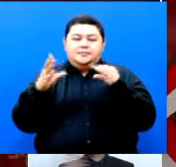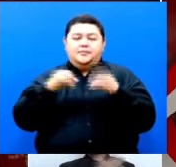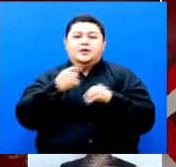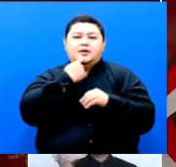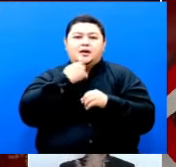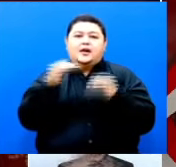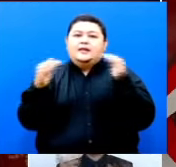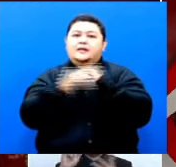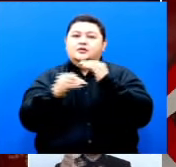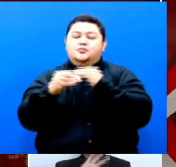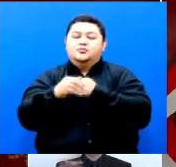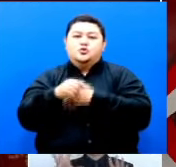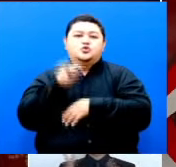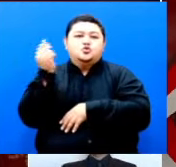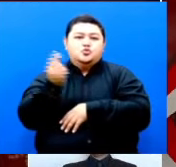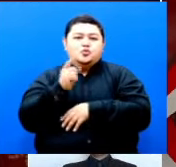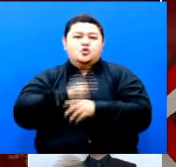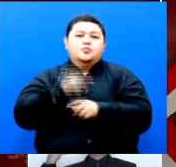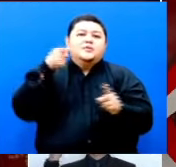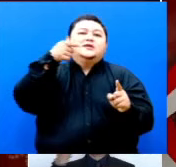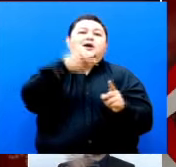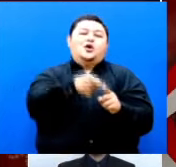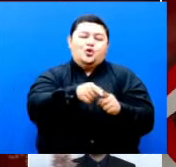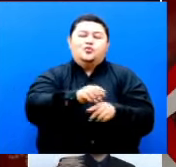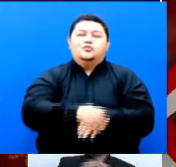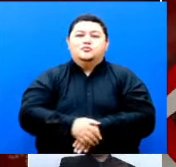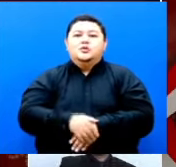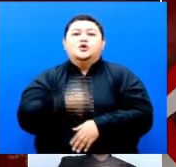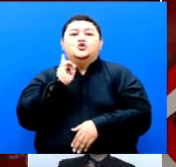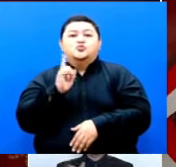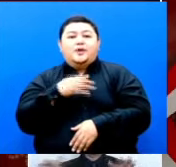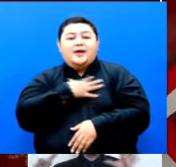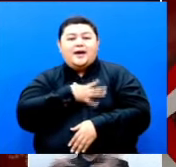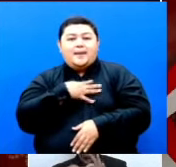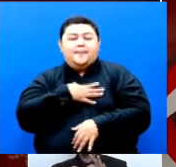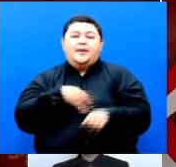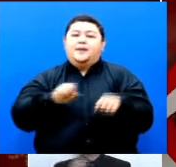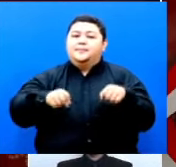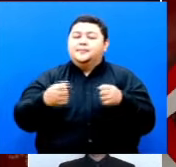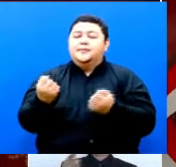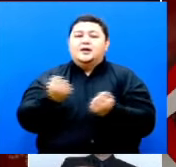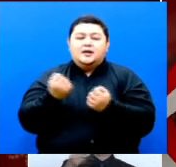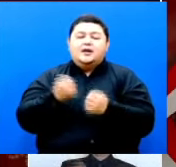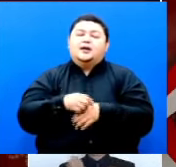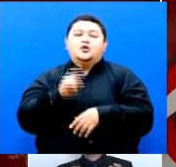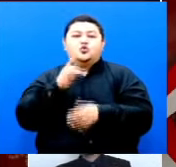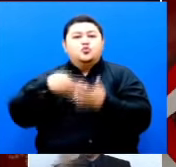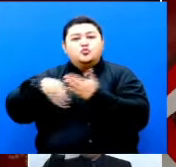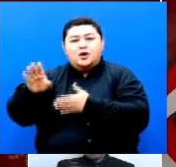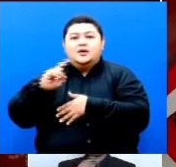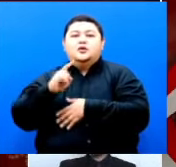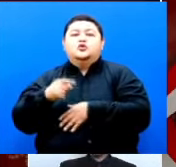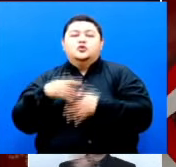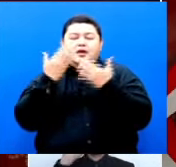haruskomprehensifdanmenjangkau kemana-manasehinggaadarasa amandannyamansaatbepergian sebelumpulangkerumah.Itulah